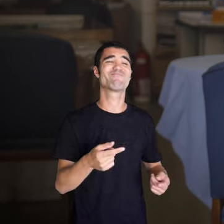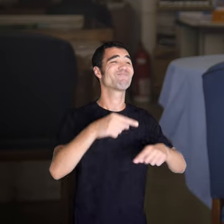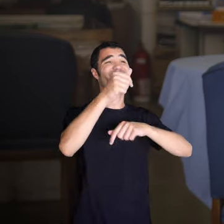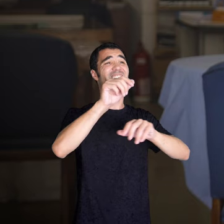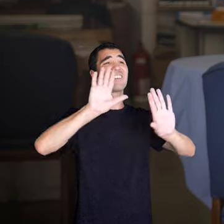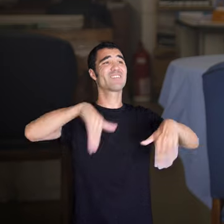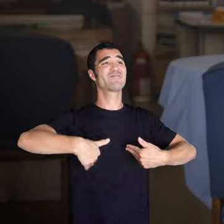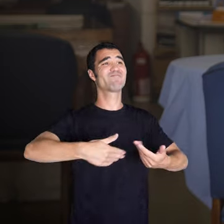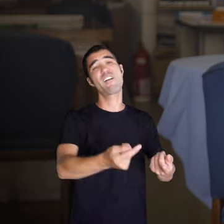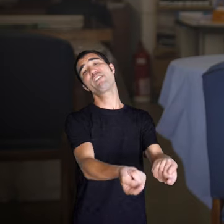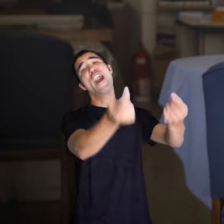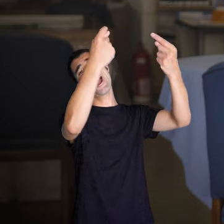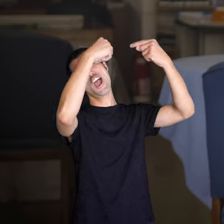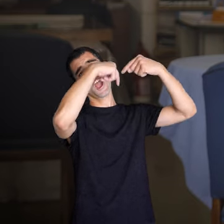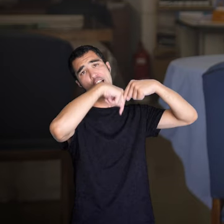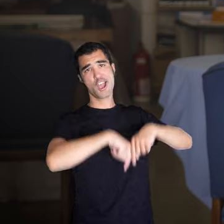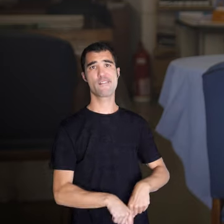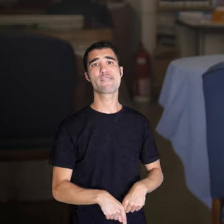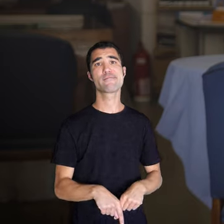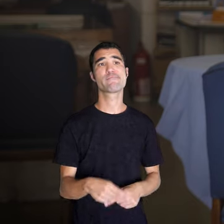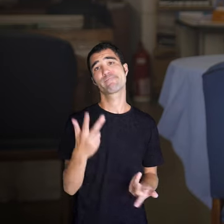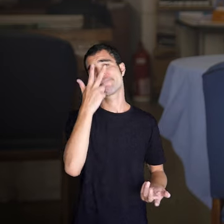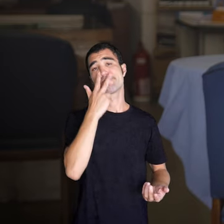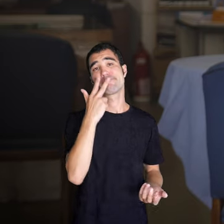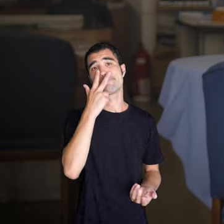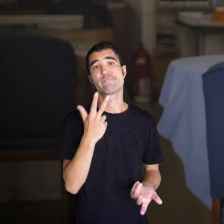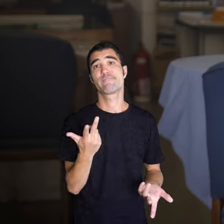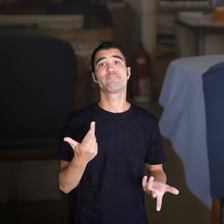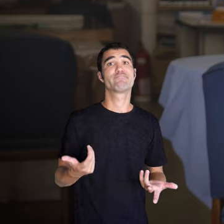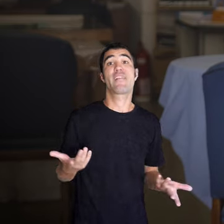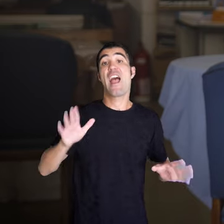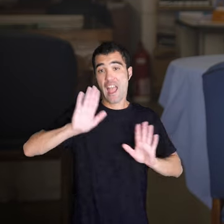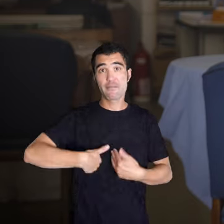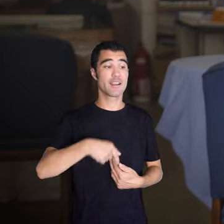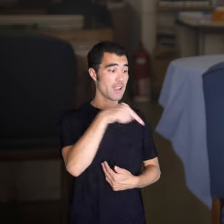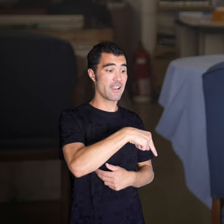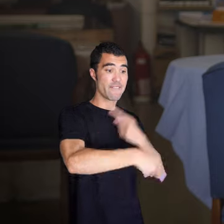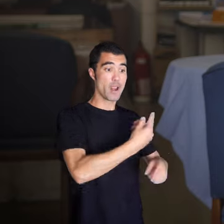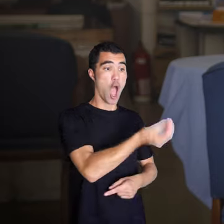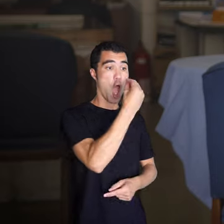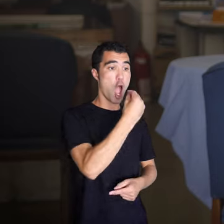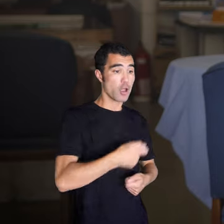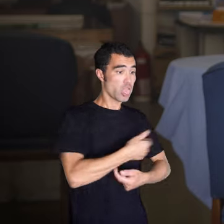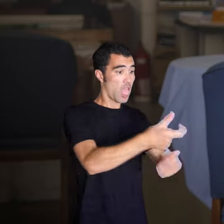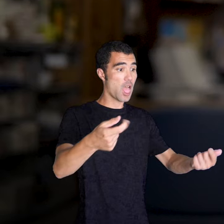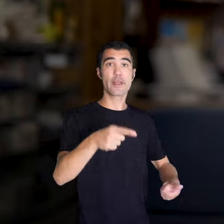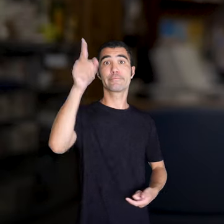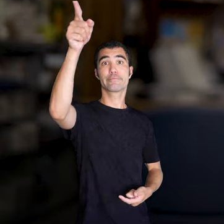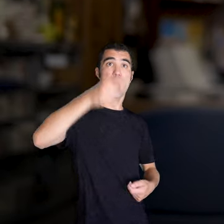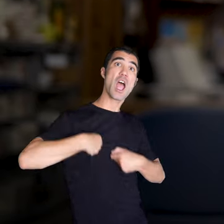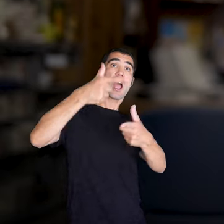ells, pues, segurament que no devien guanyar gaire cosa, però almenys llevaven una boca de la taula a